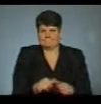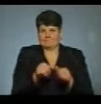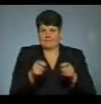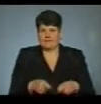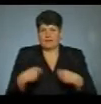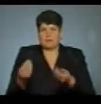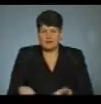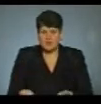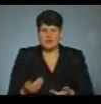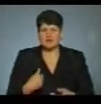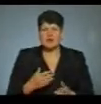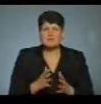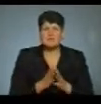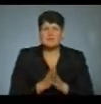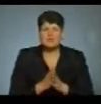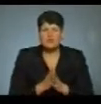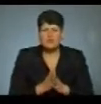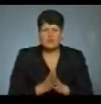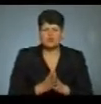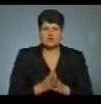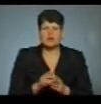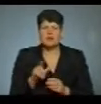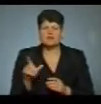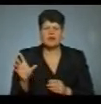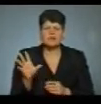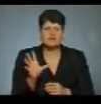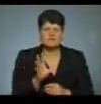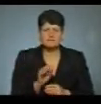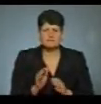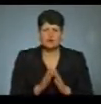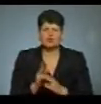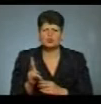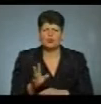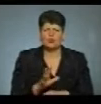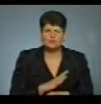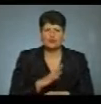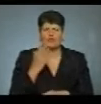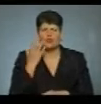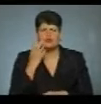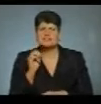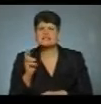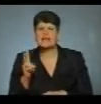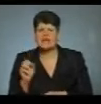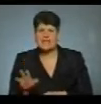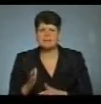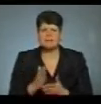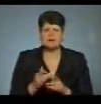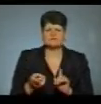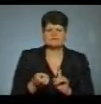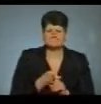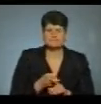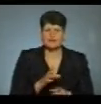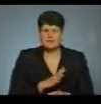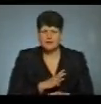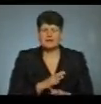просив максимально, я думаю, що зараз всі люди звертаються і всі знають, хто був, коли, з ким там, значить, мав якісь контакти. Тобто для